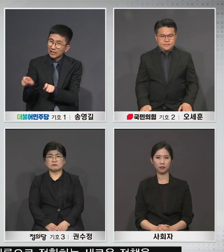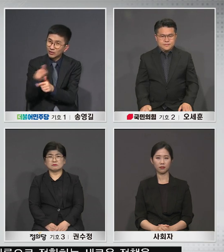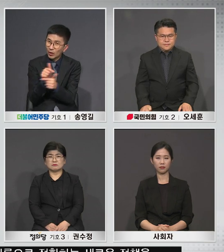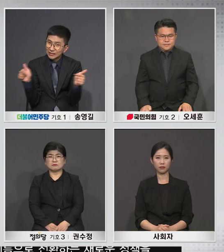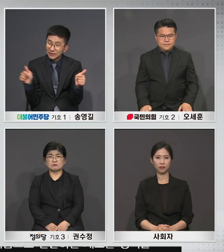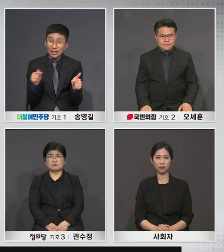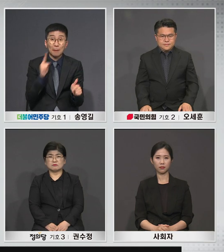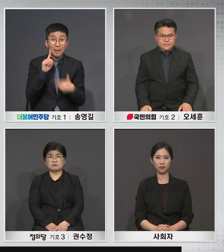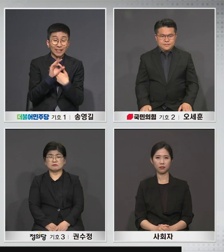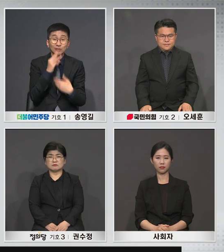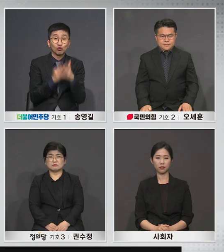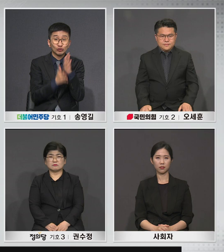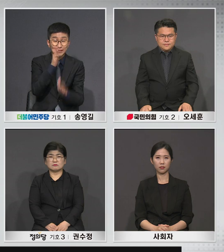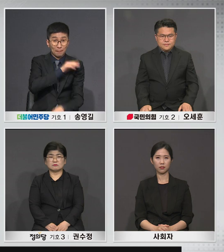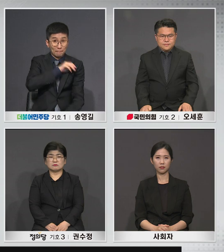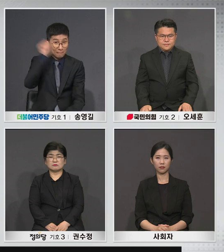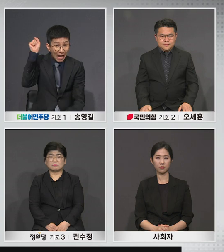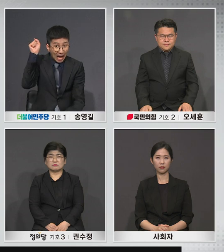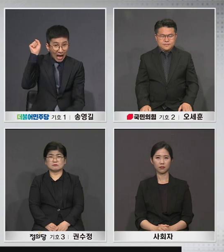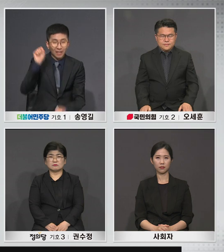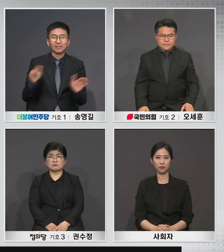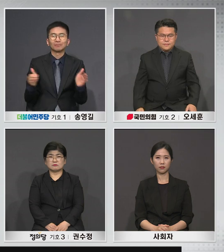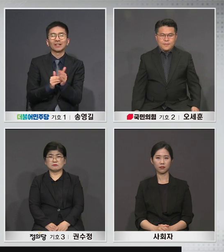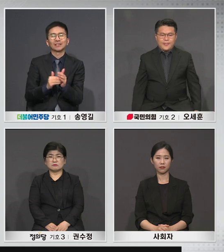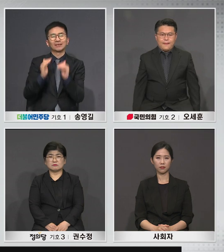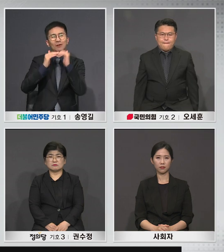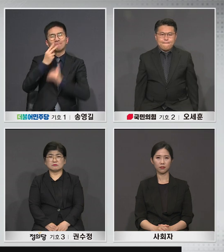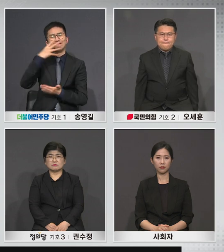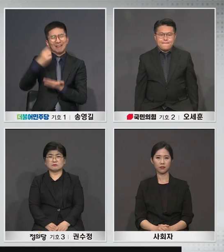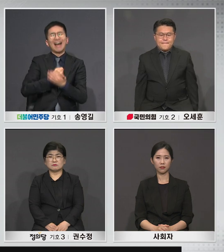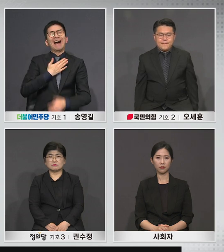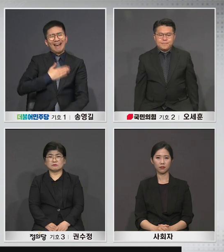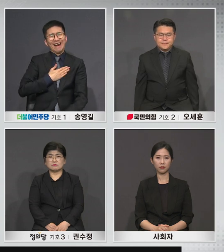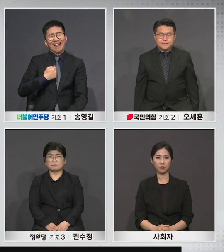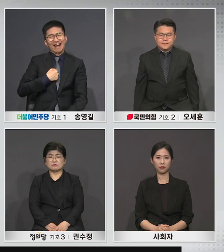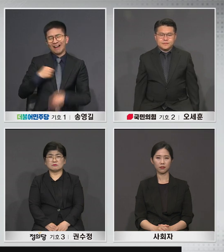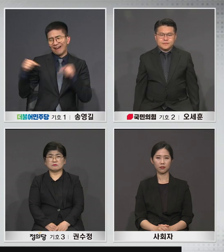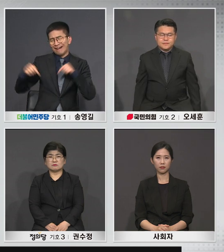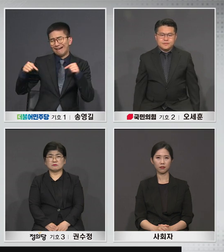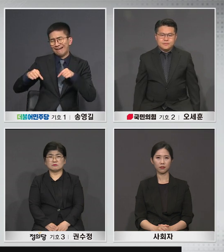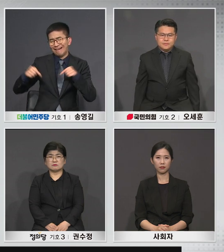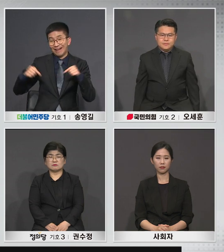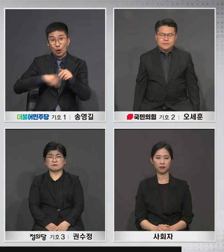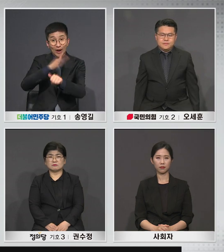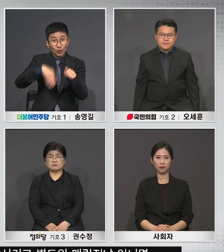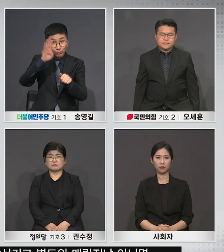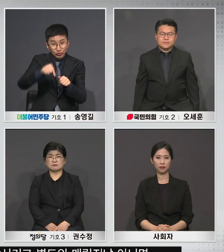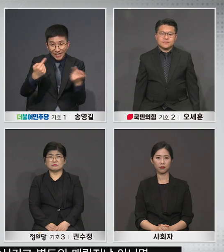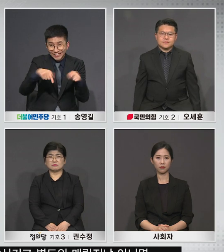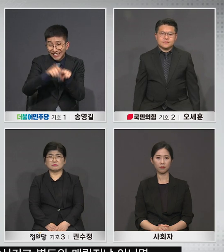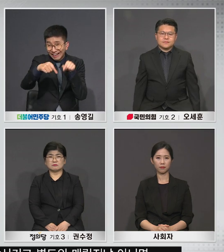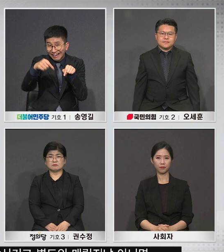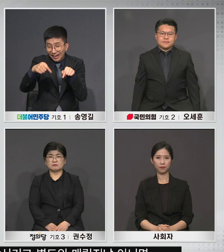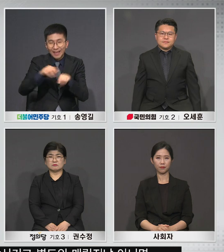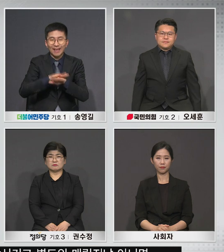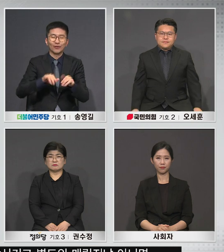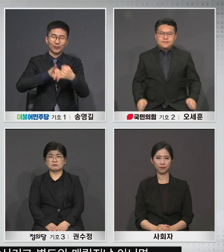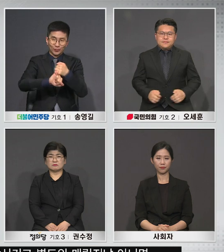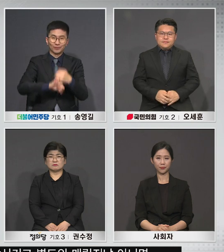시장이 된 이후에 그동안의 과정을 소상히 알고 있기 때문에 잘 협의해서 환경부와 협의해서 대안을 찾도록 하겠습니다.